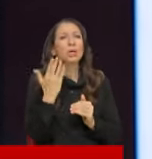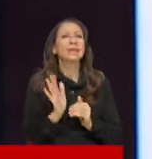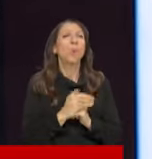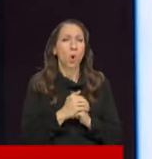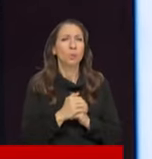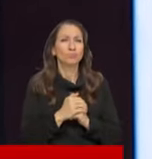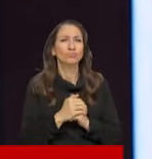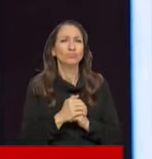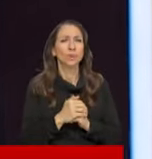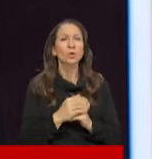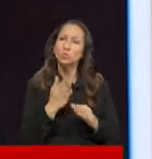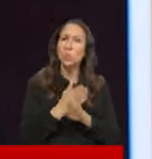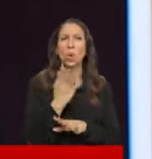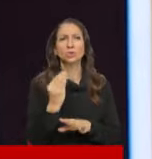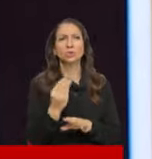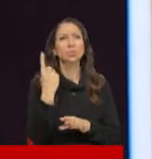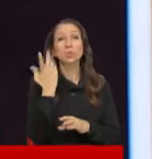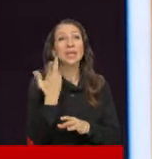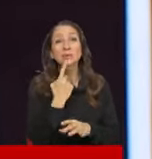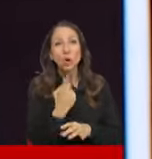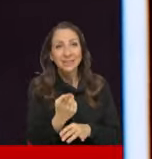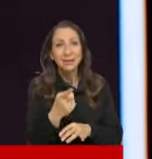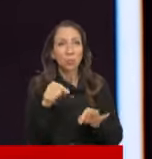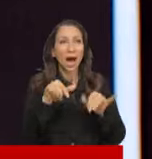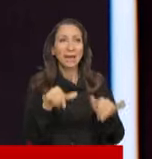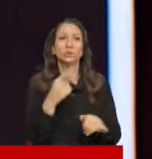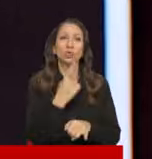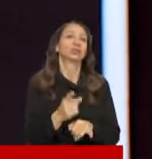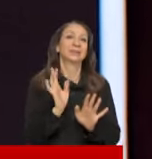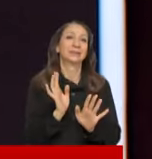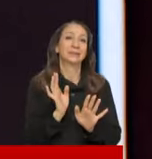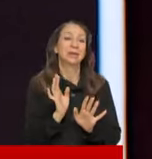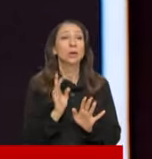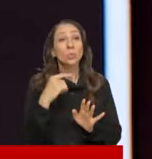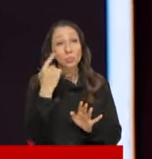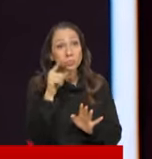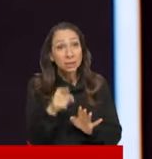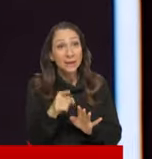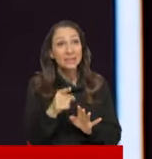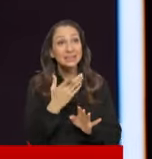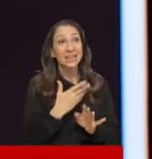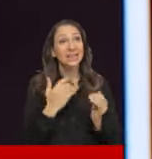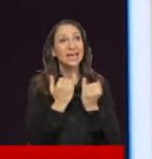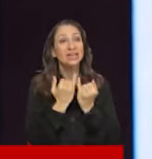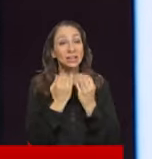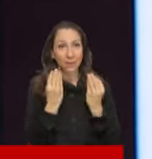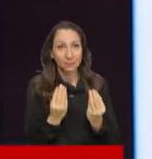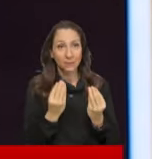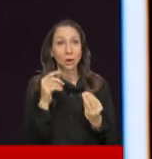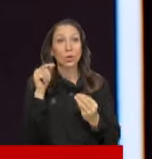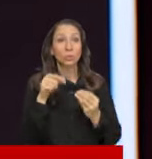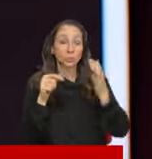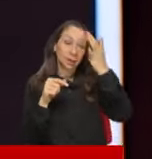yani düzgün olacaksınız Dün ne söylediyseniz Bugün de aynısını söyleyeceksiniz Dolayısıyla Sevgili kardeşlerim